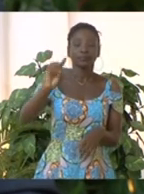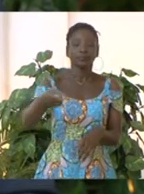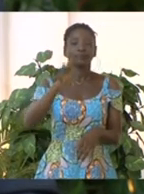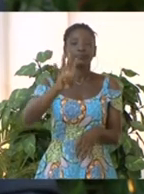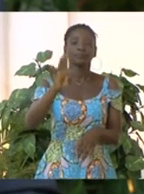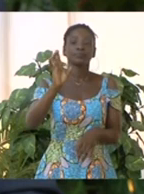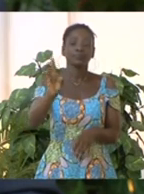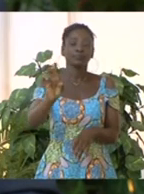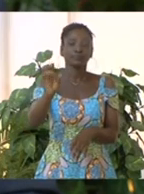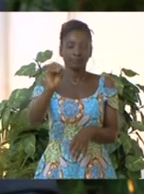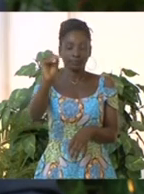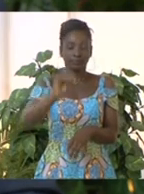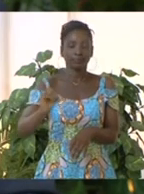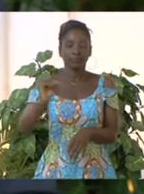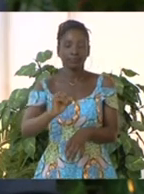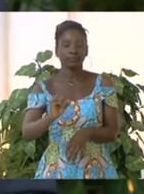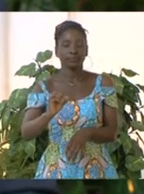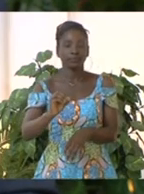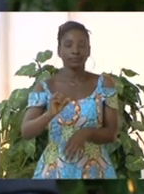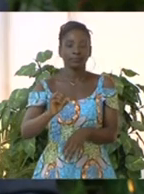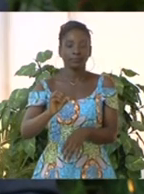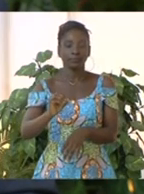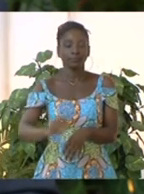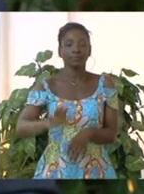50,47%. Taux de participation,